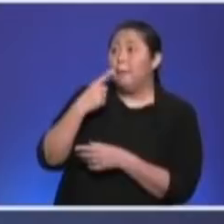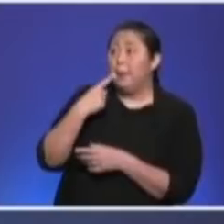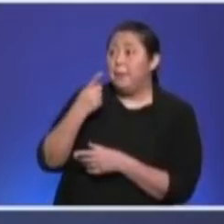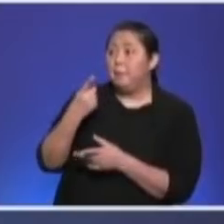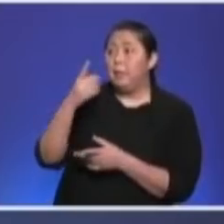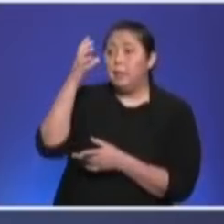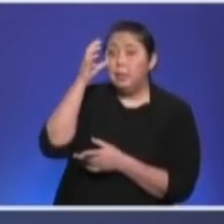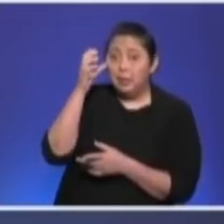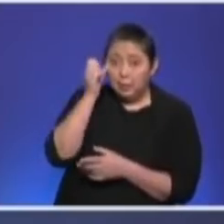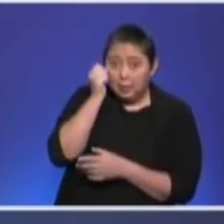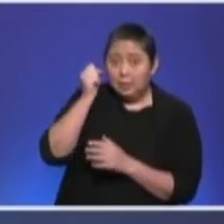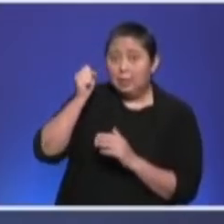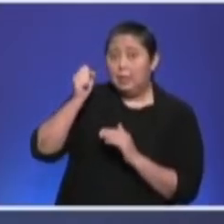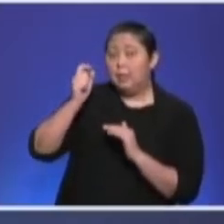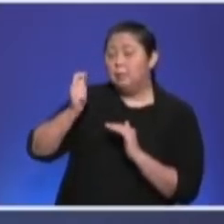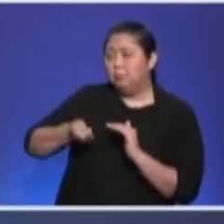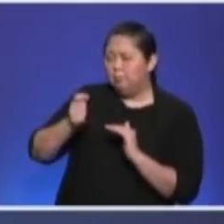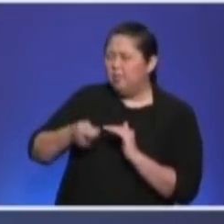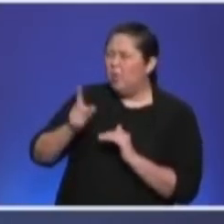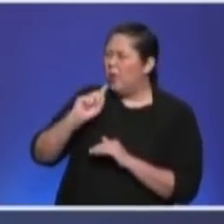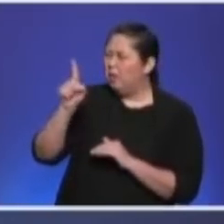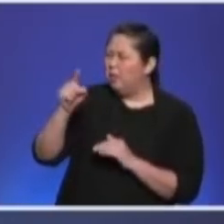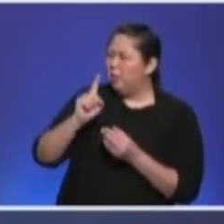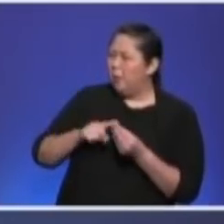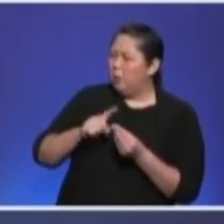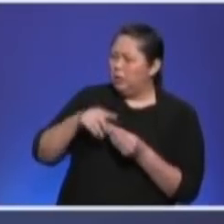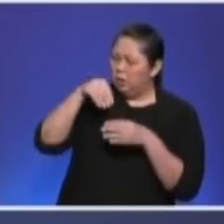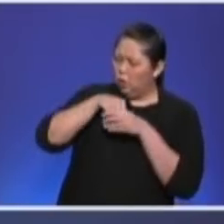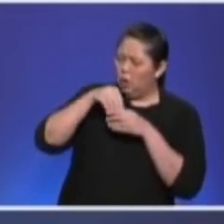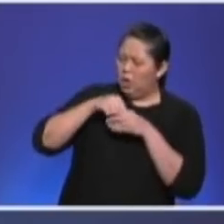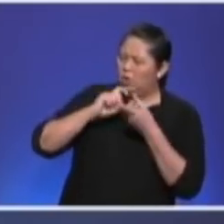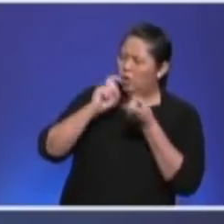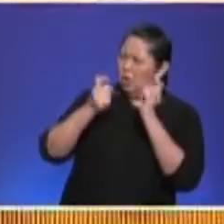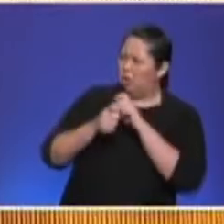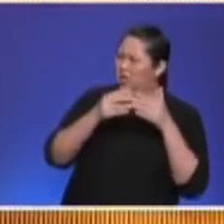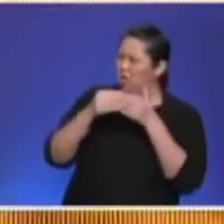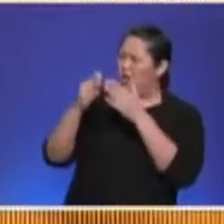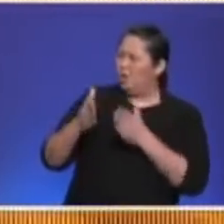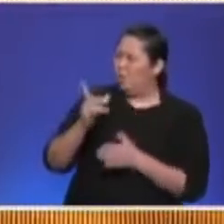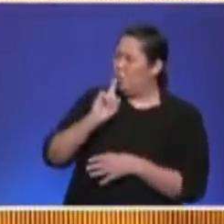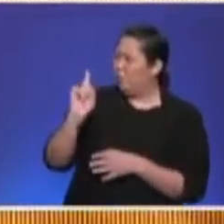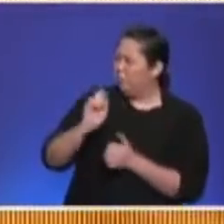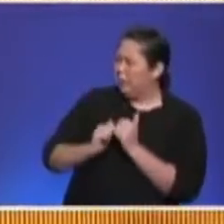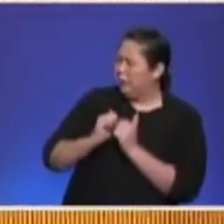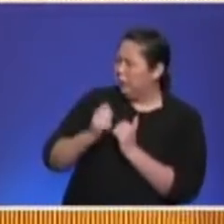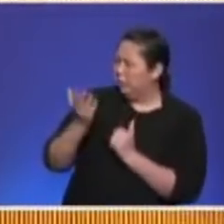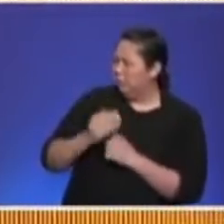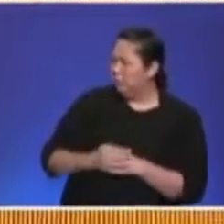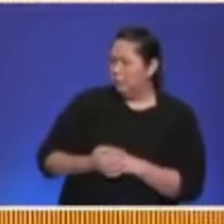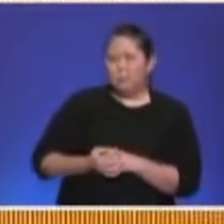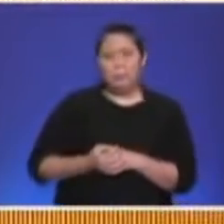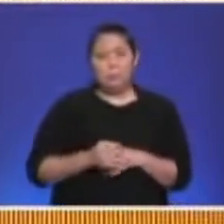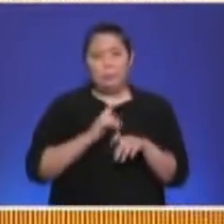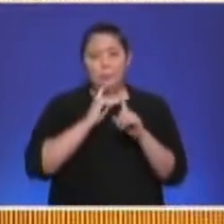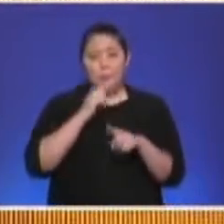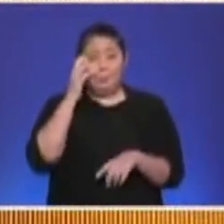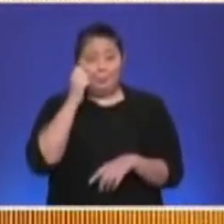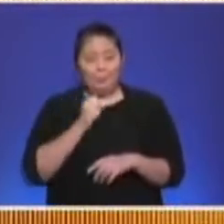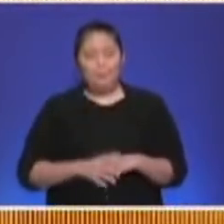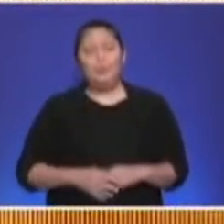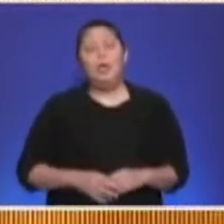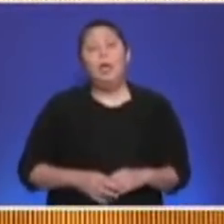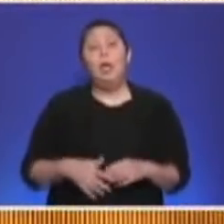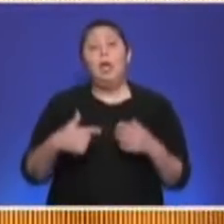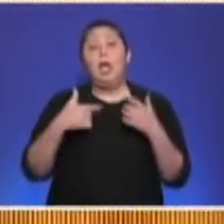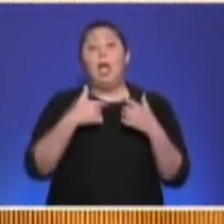about it. Internal change po ng leaders. Ano po yung ibig yung sabihin doon? 30 seconds. Opo. Maaari ko po